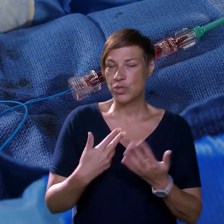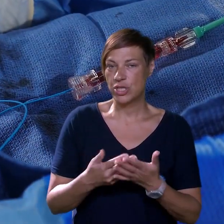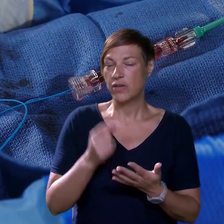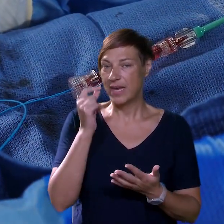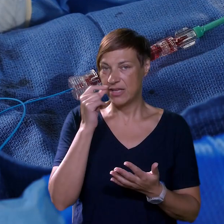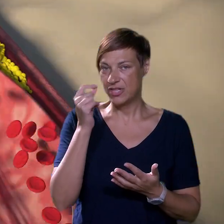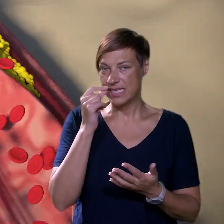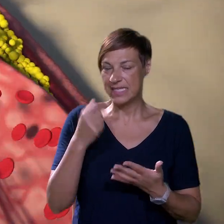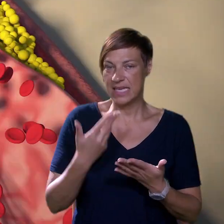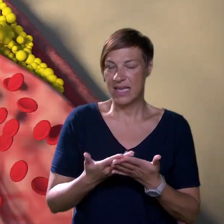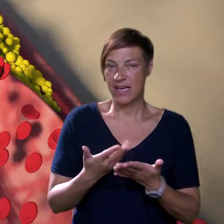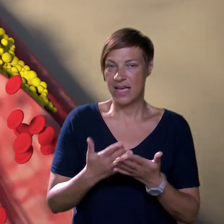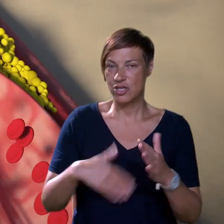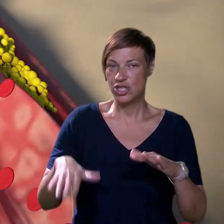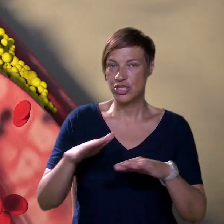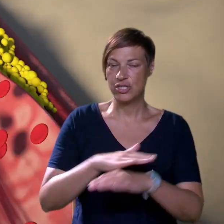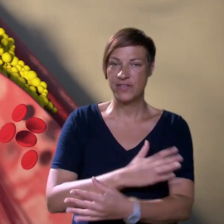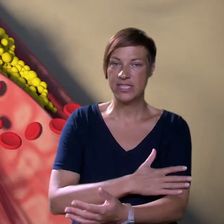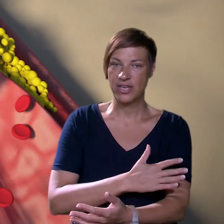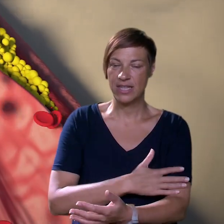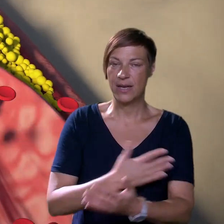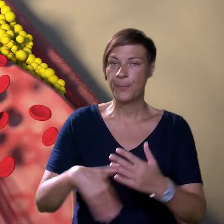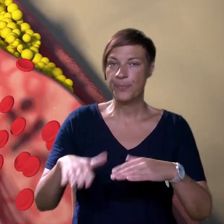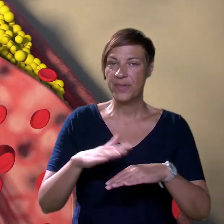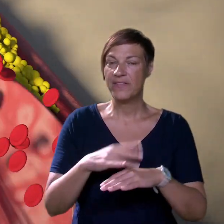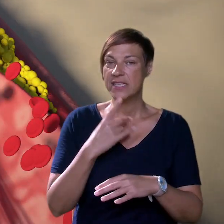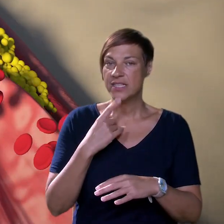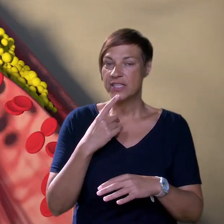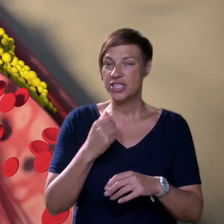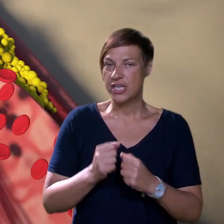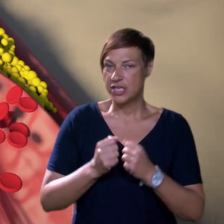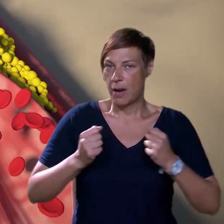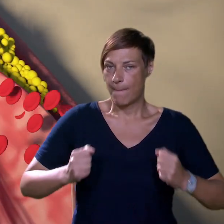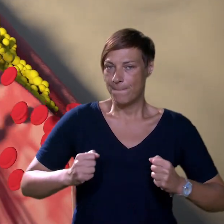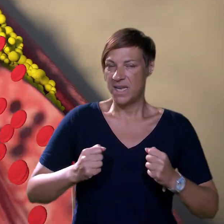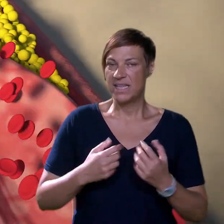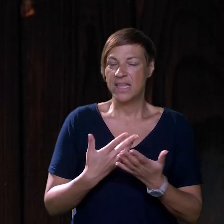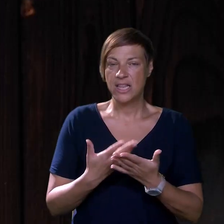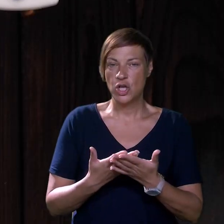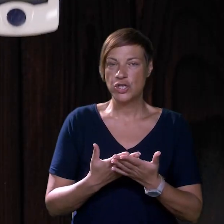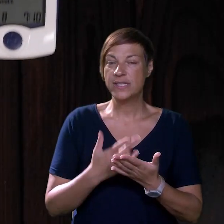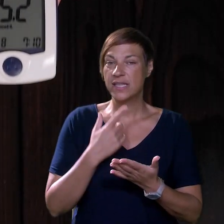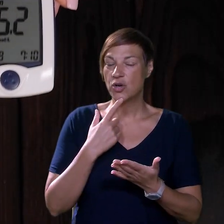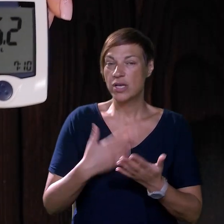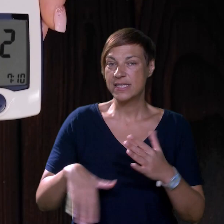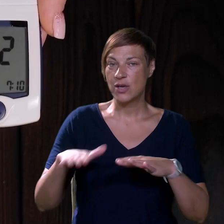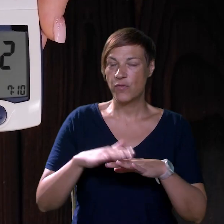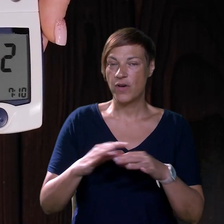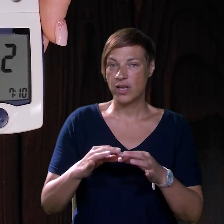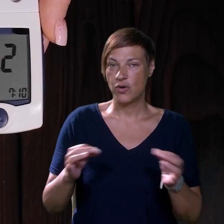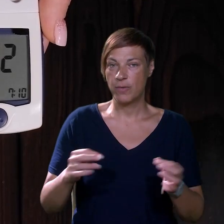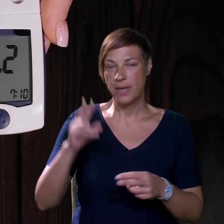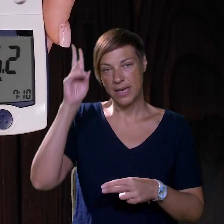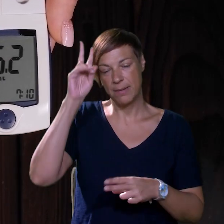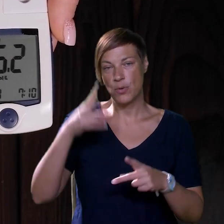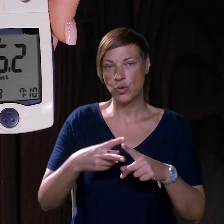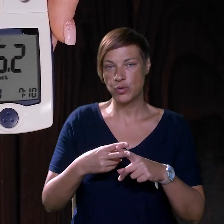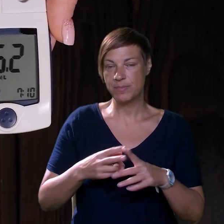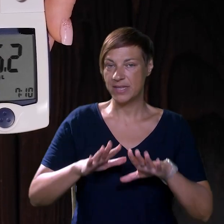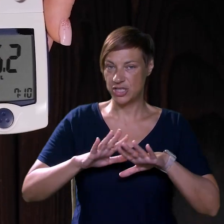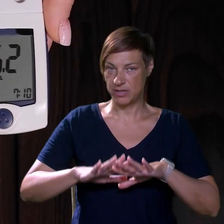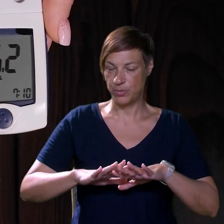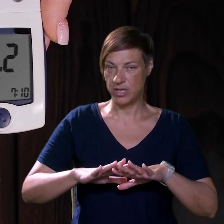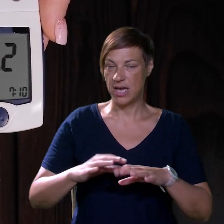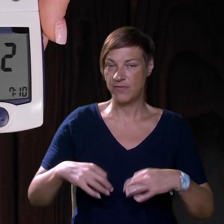čimbenicima rizika, kao što su visoki krvni tlak, visoki kolesterol, pretilost ili dijabetes, koji se u velikoj mjeri mogu spriječiti ili držati